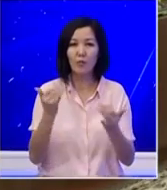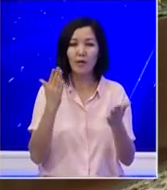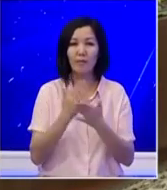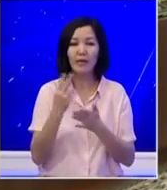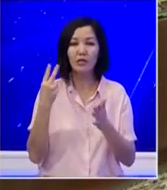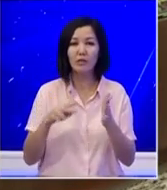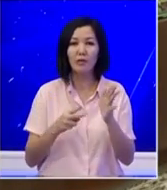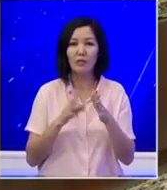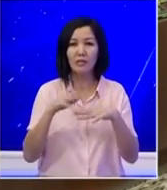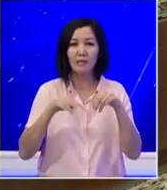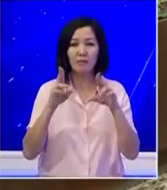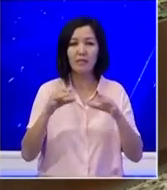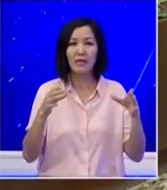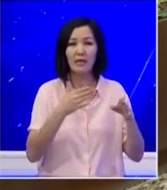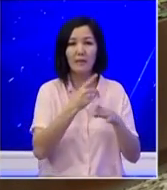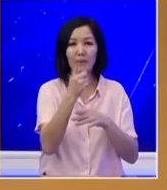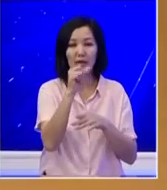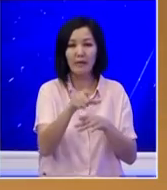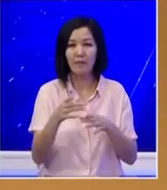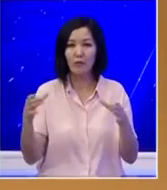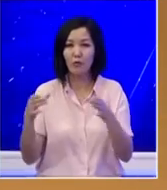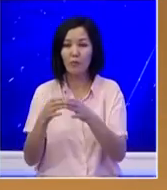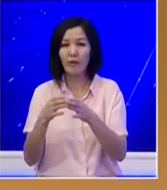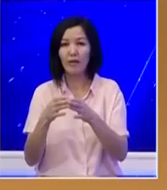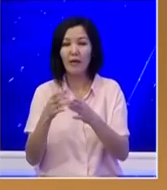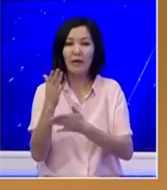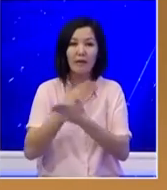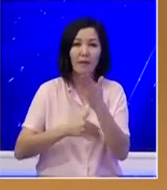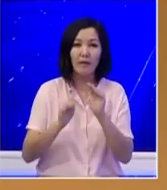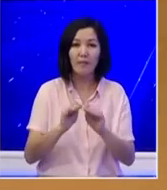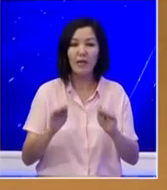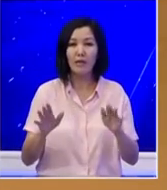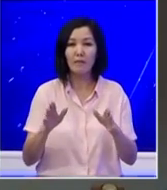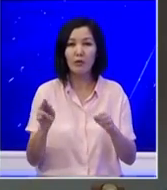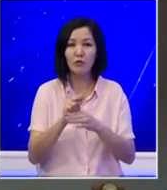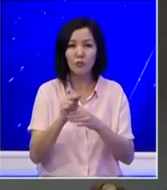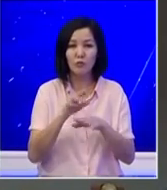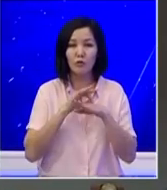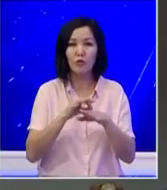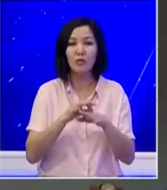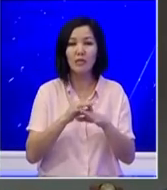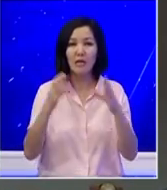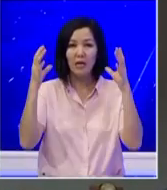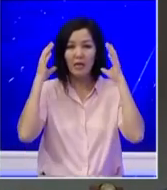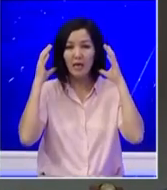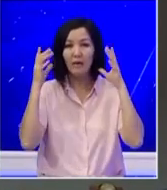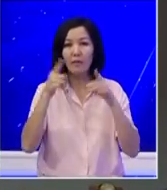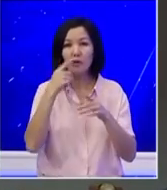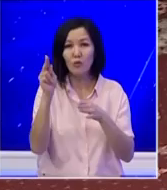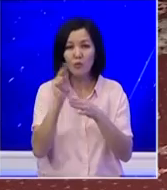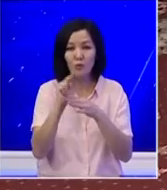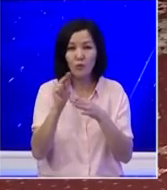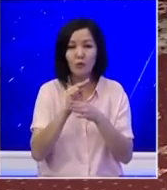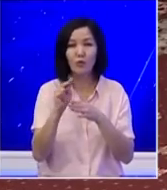маман жекелей және топтық түрде ерекше күтімді қажет ететін балалармен жұмыс жүргізеді. Логопед, дефектолог мамандар түрлі жаттығулар